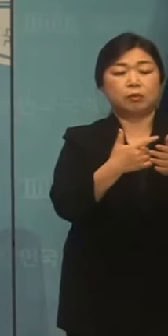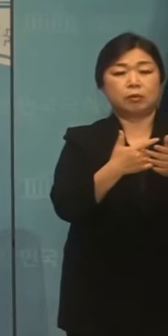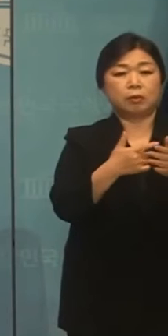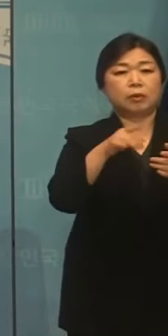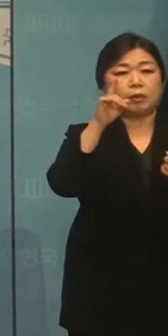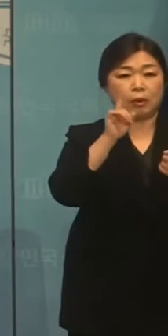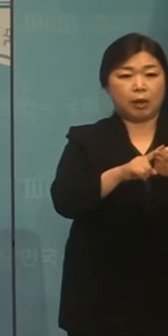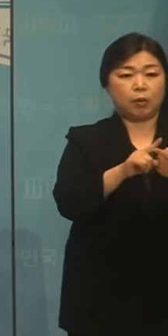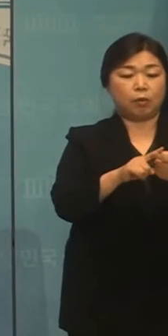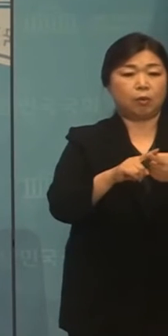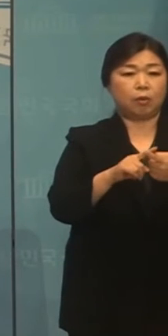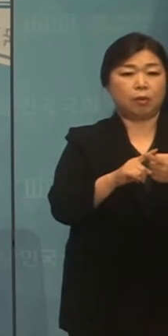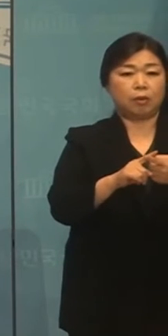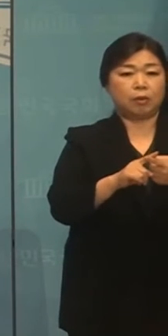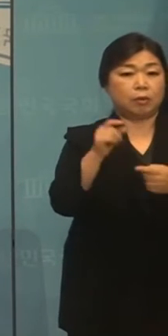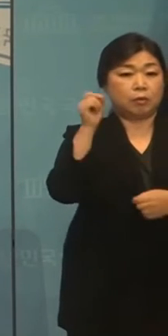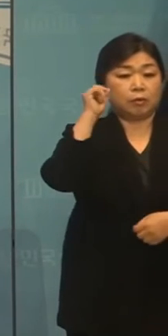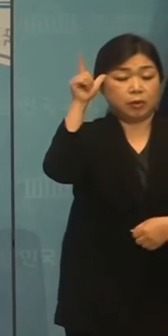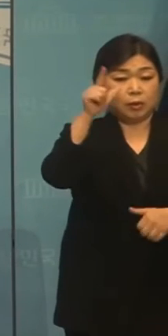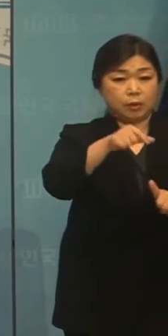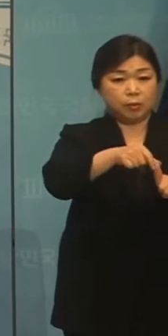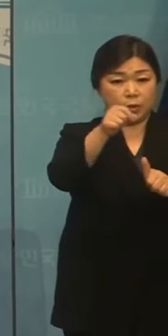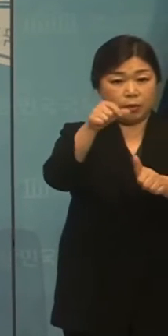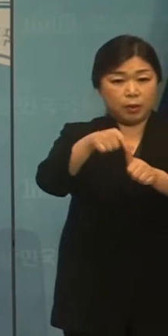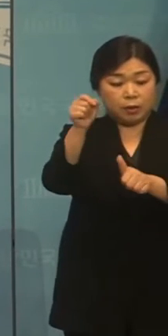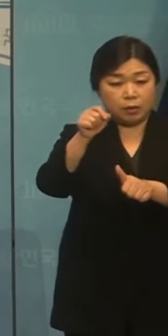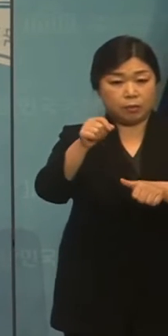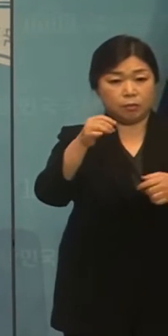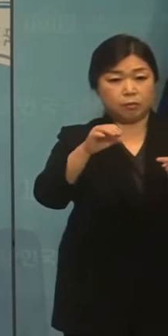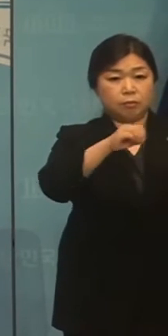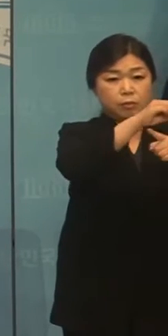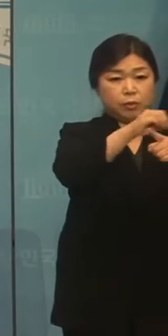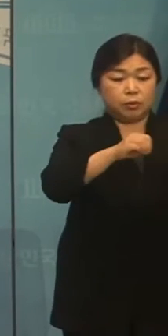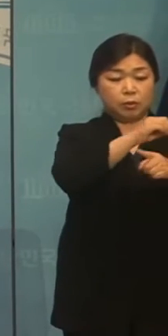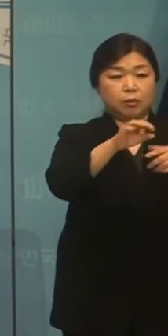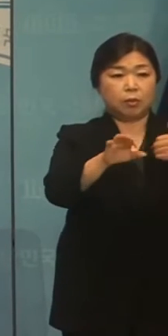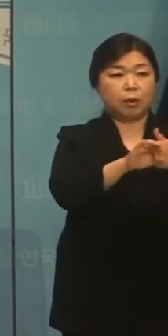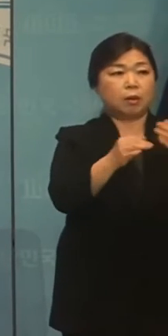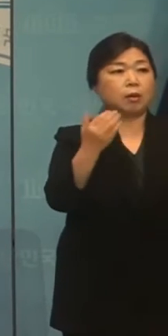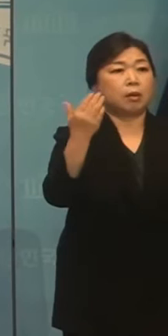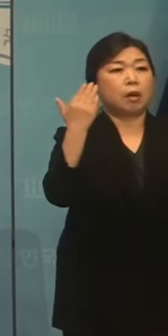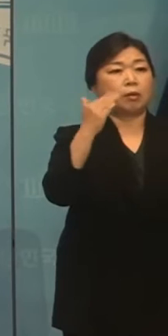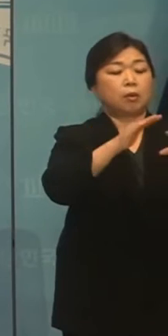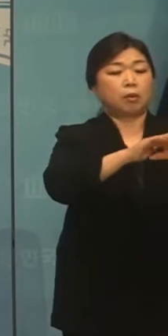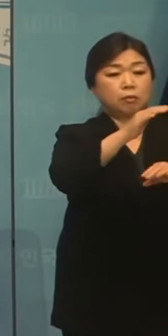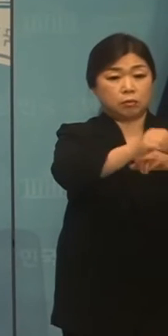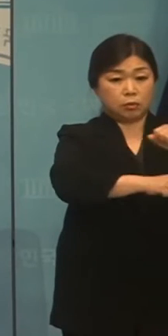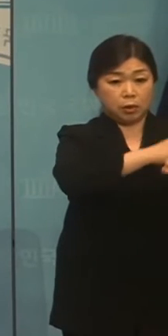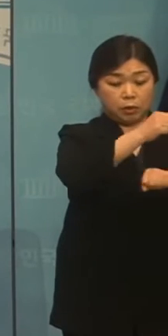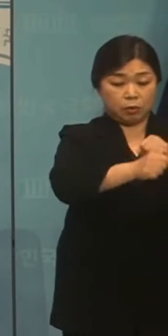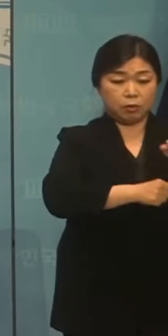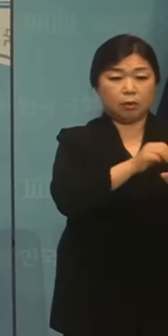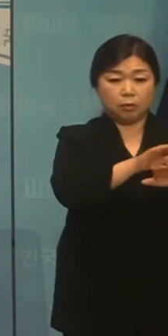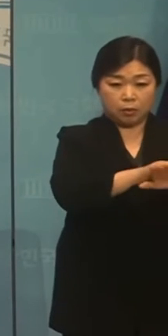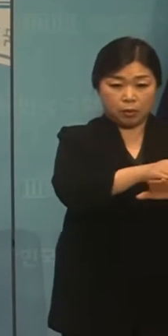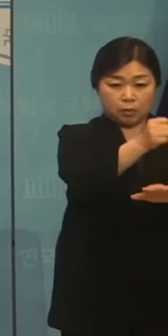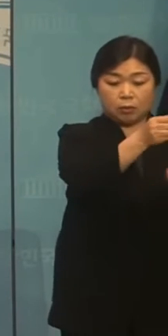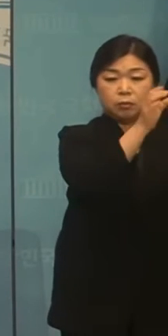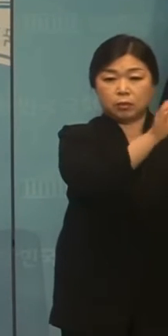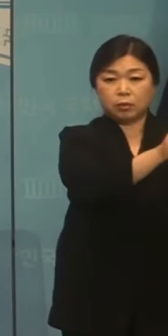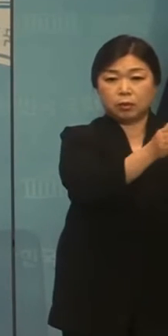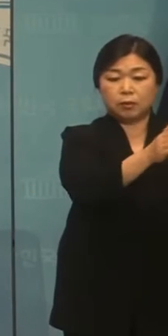유지하고 지역인재 선발 비율을 학교 자율에 맡기고 있어